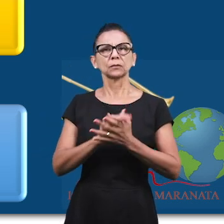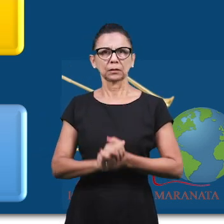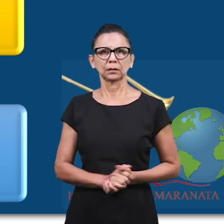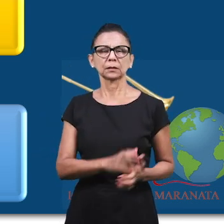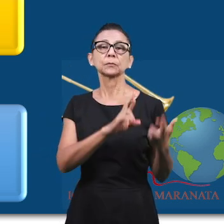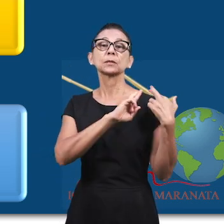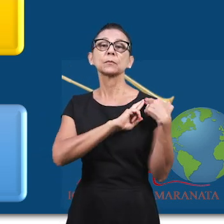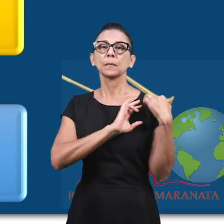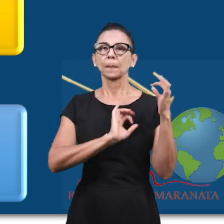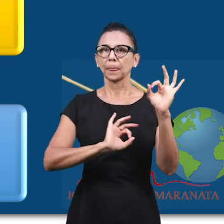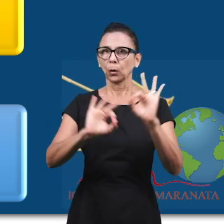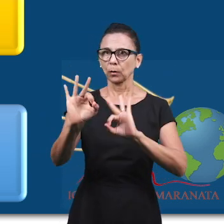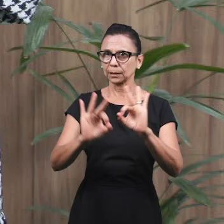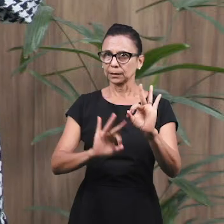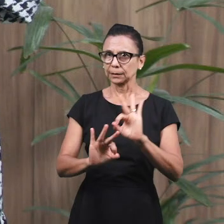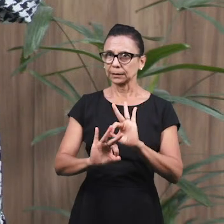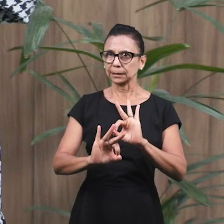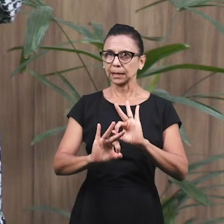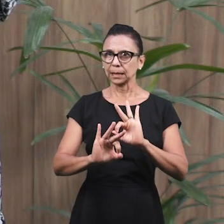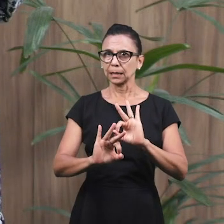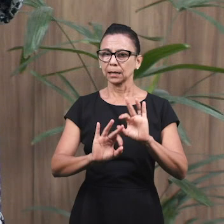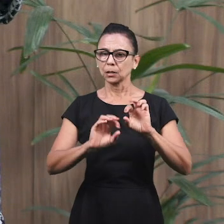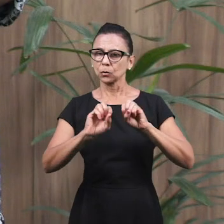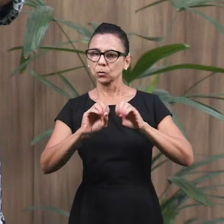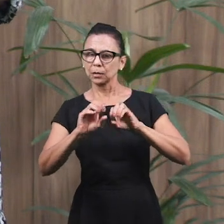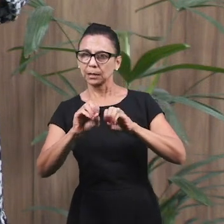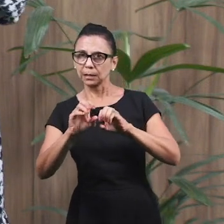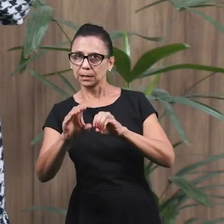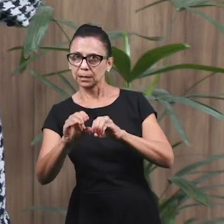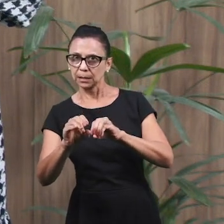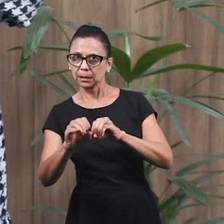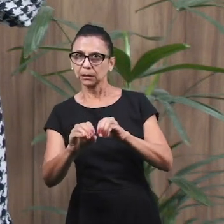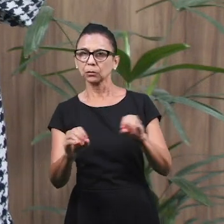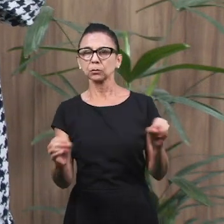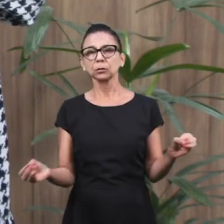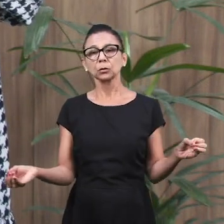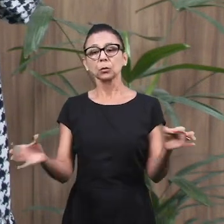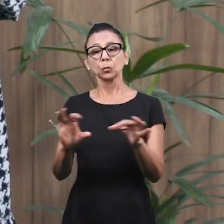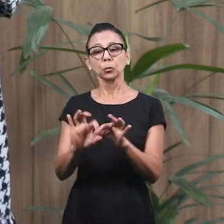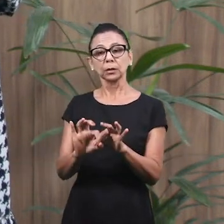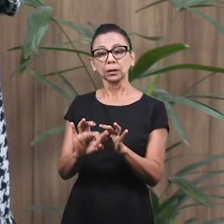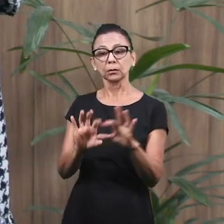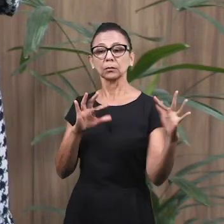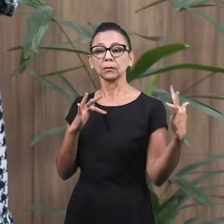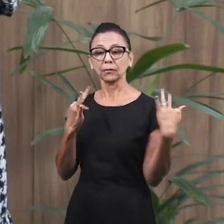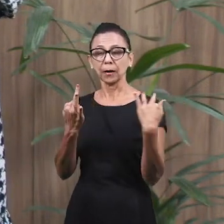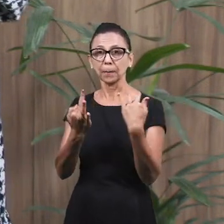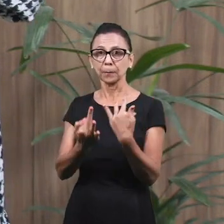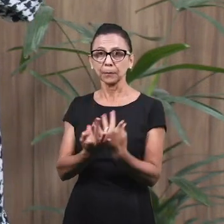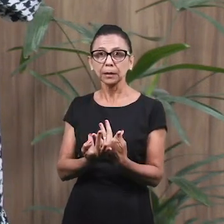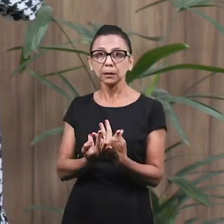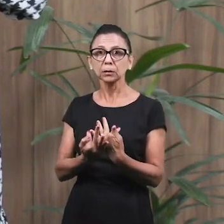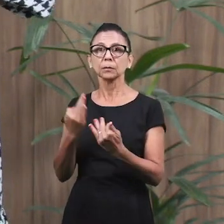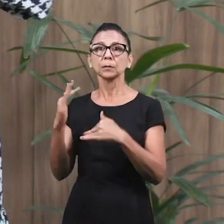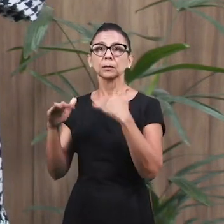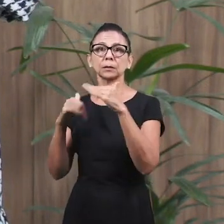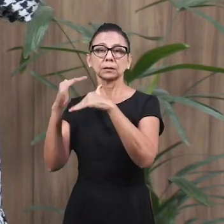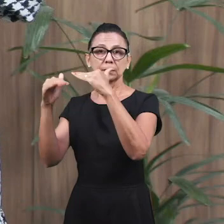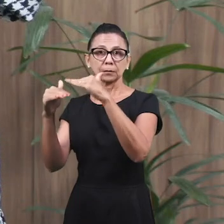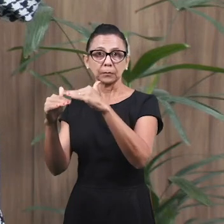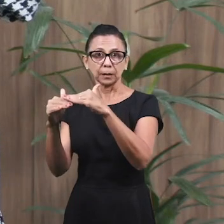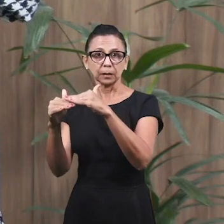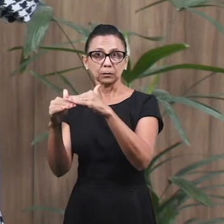чем лежит ответственность школ? Организовать план обучения, работать с детьми,